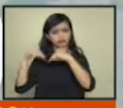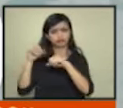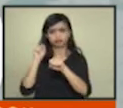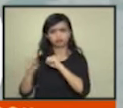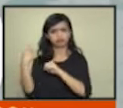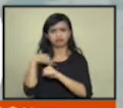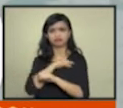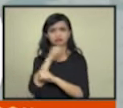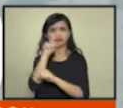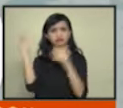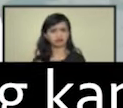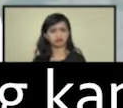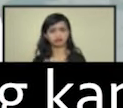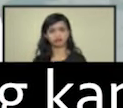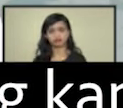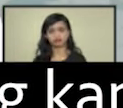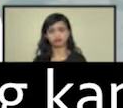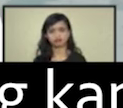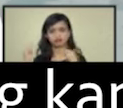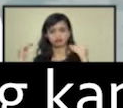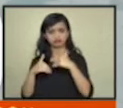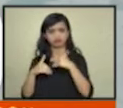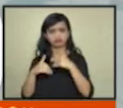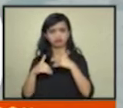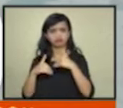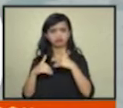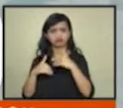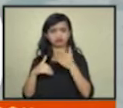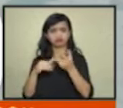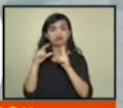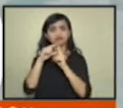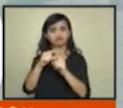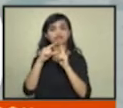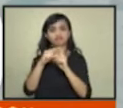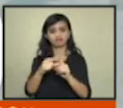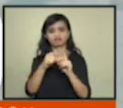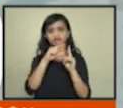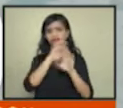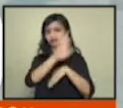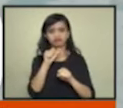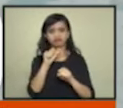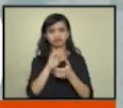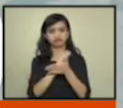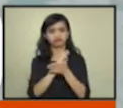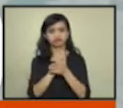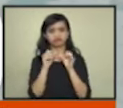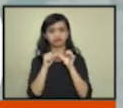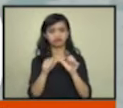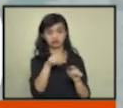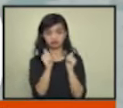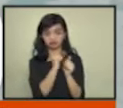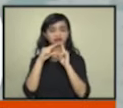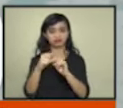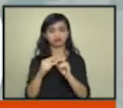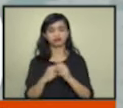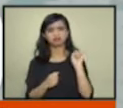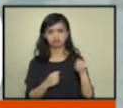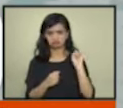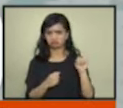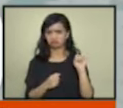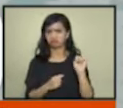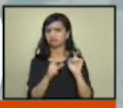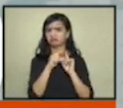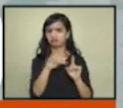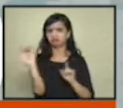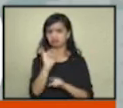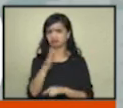po kami nag-meeting po yan eh. Kaya mag-meeting kami, nagmumura na po siya sa lahat ng mga tao. Palamura pala itong si Chito. Opo, pati